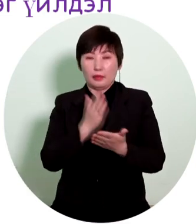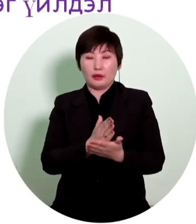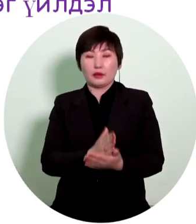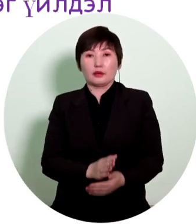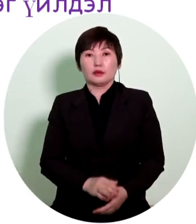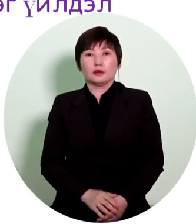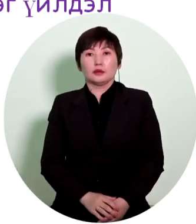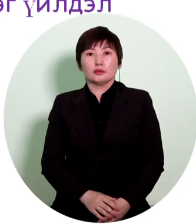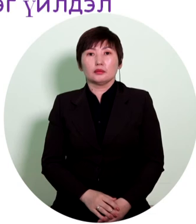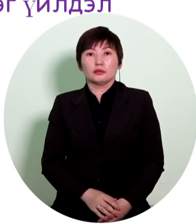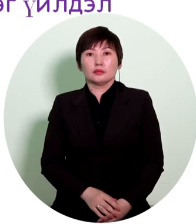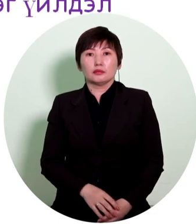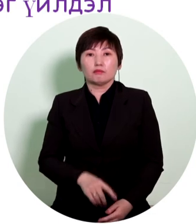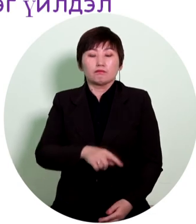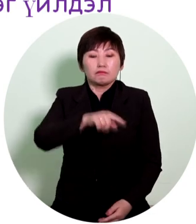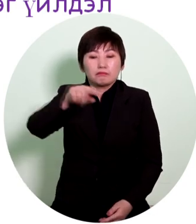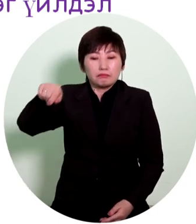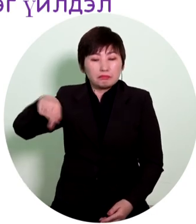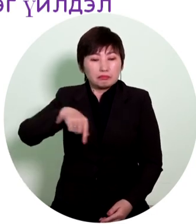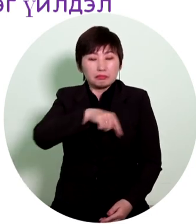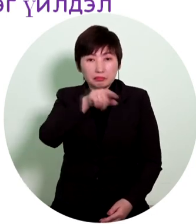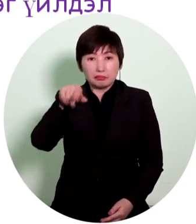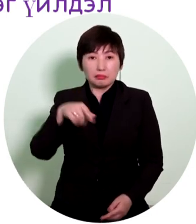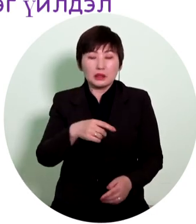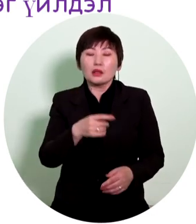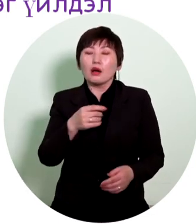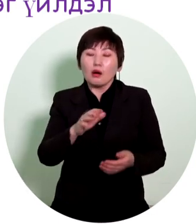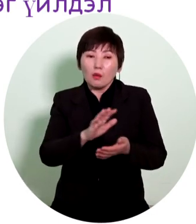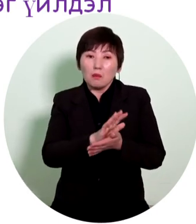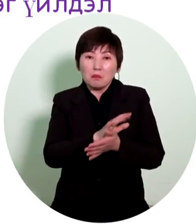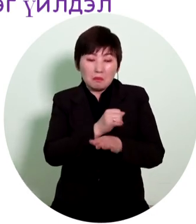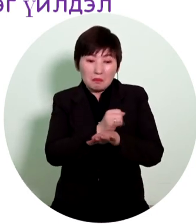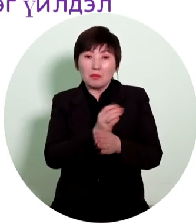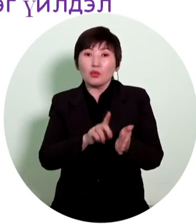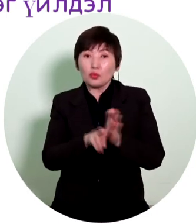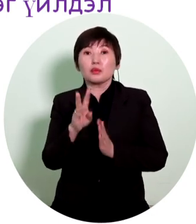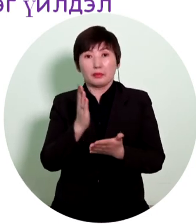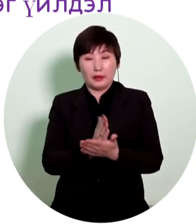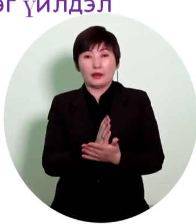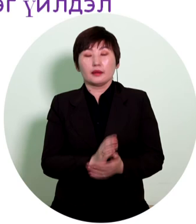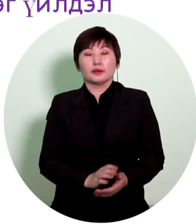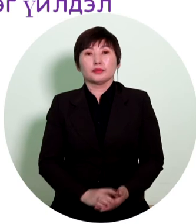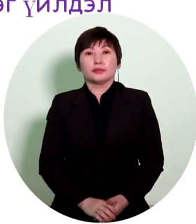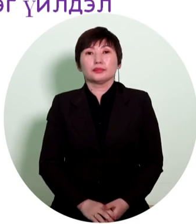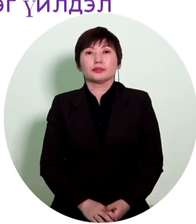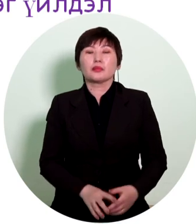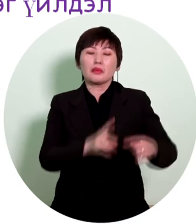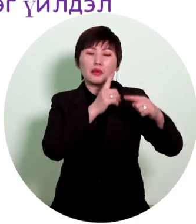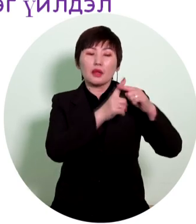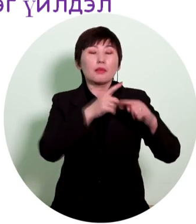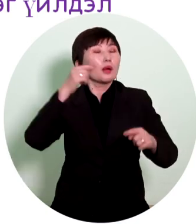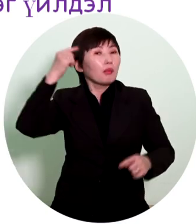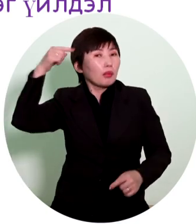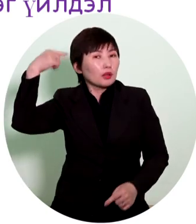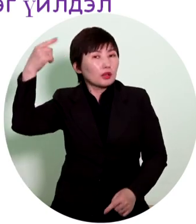буюу эргэлтэх ийм зүйлүүд хитгэн секундын дотор л болж идэг байна. За одоо тэгвэл эрэг бодол